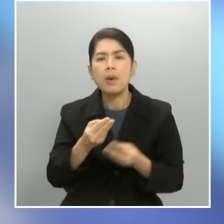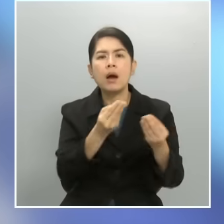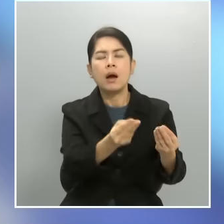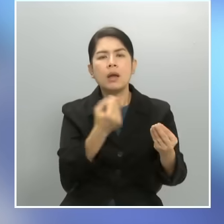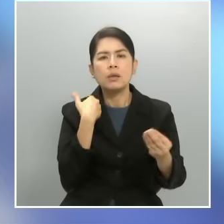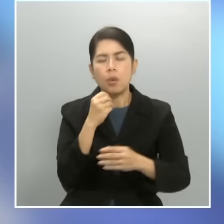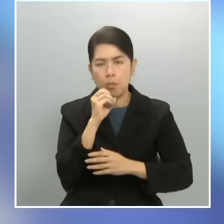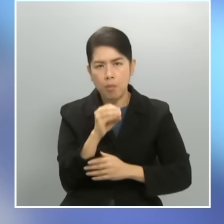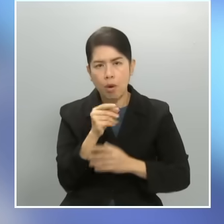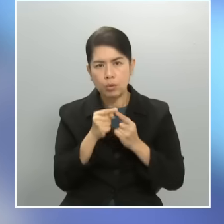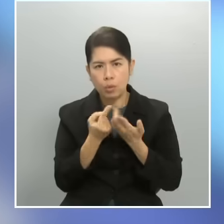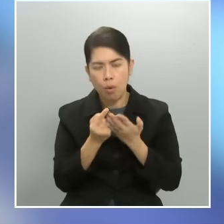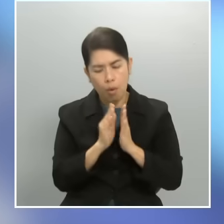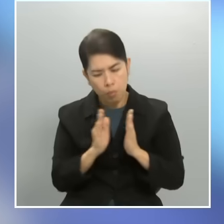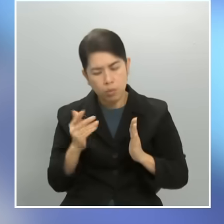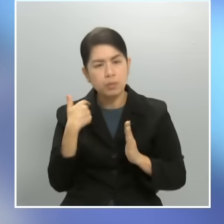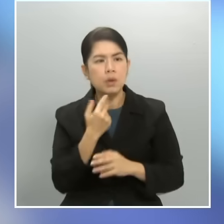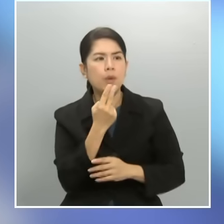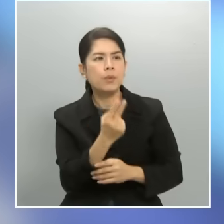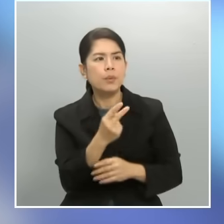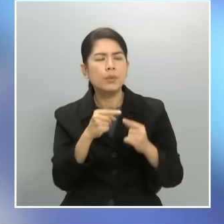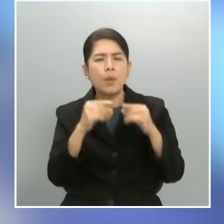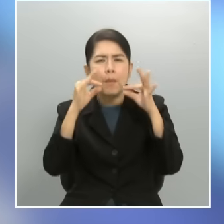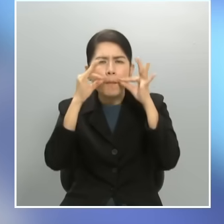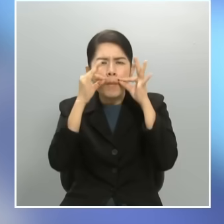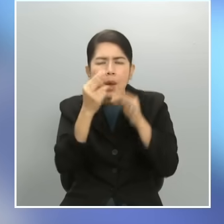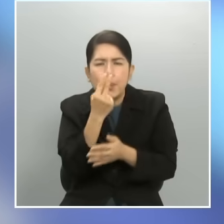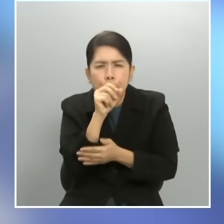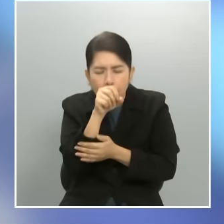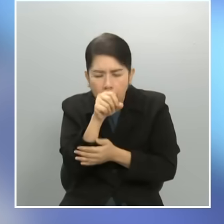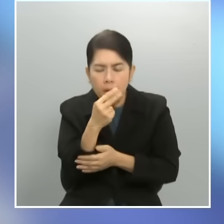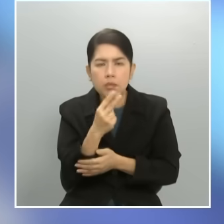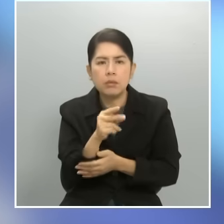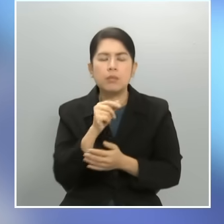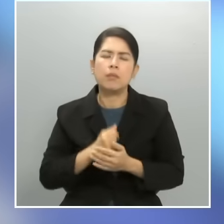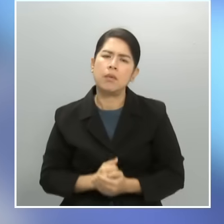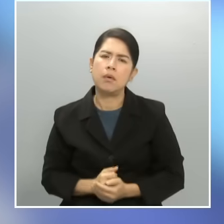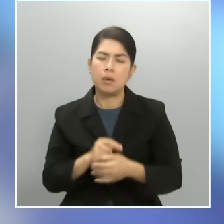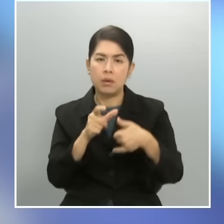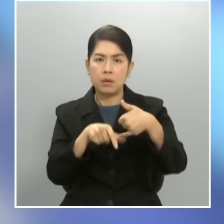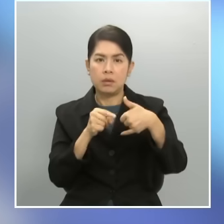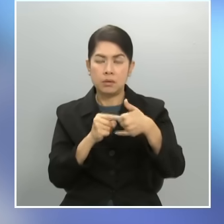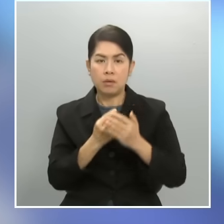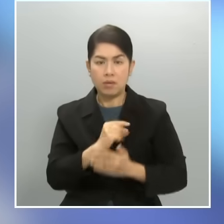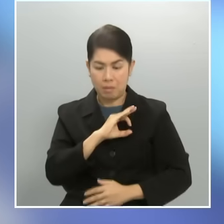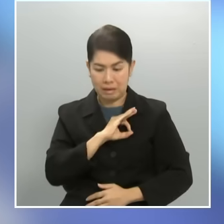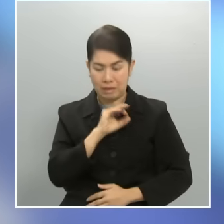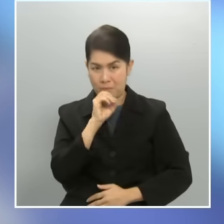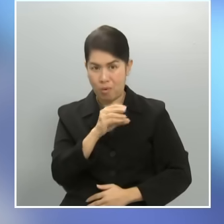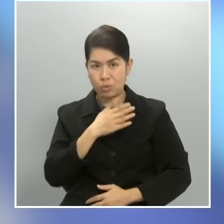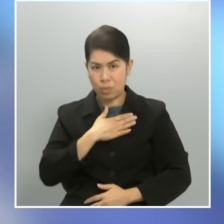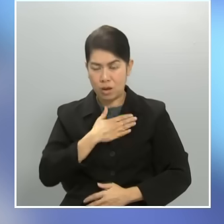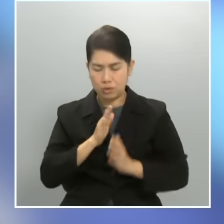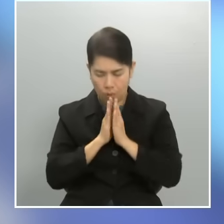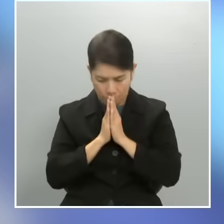และเป็นลูกแมวนั่งกระจองหงองอยู่แบบนี้เนี่ยครับสมาชิกอีกคนนึงก็บอกว่าที่ผ่านมาเนี่ยไหว้รูปปั้นหลวง